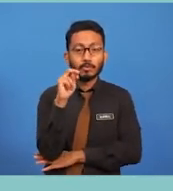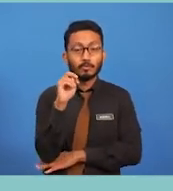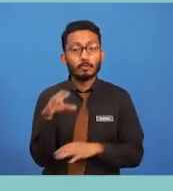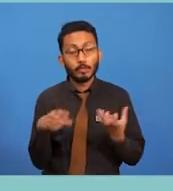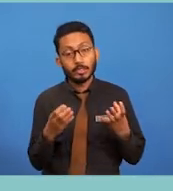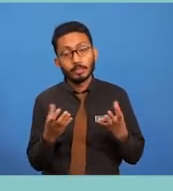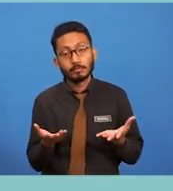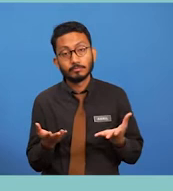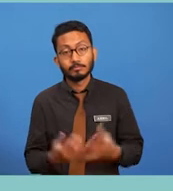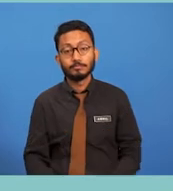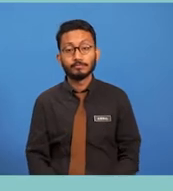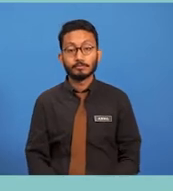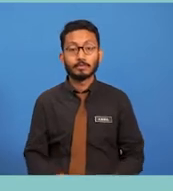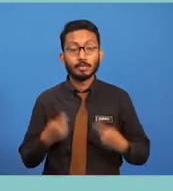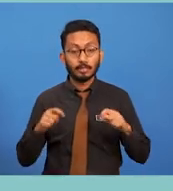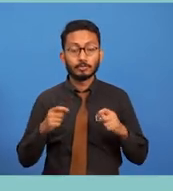Ayuh, cuba jawab.